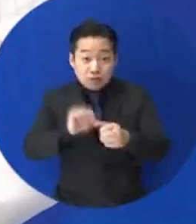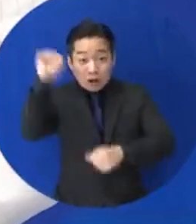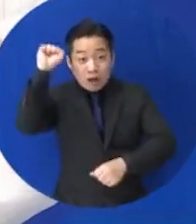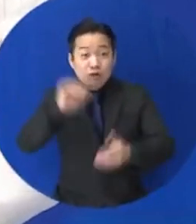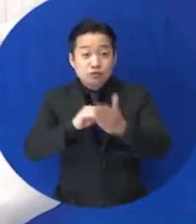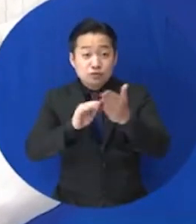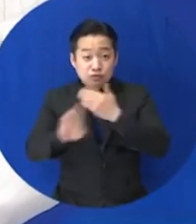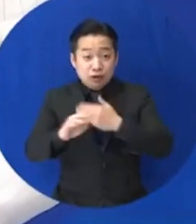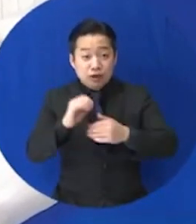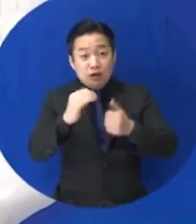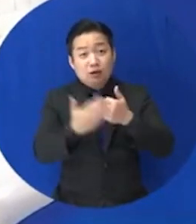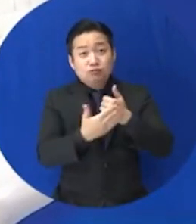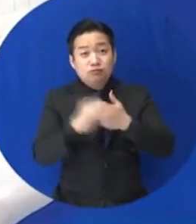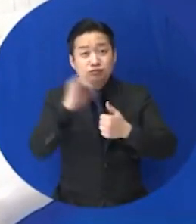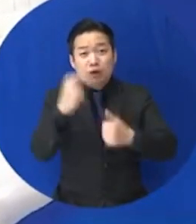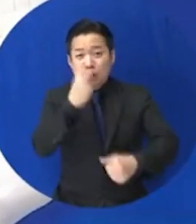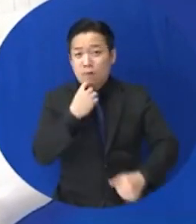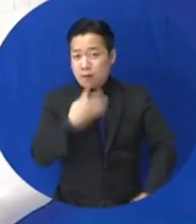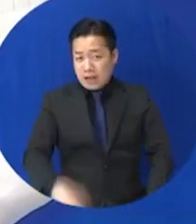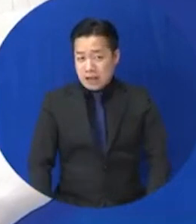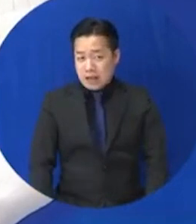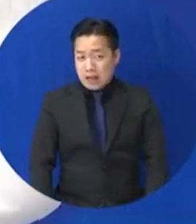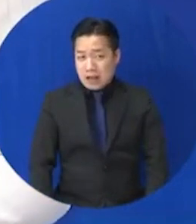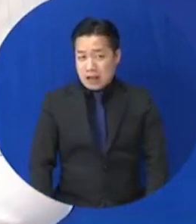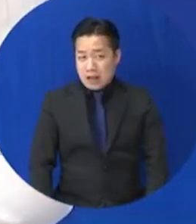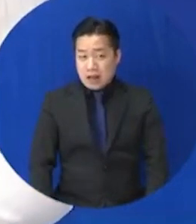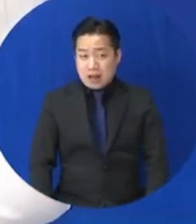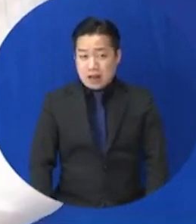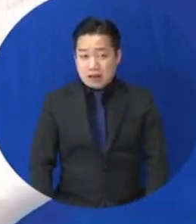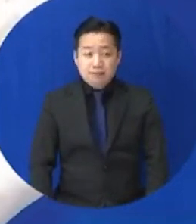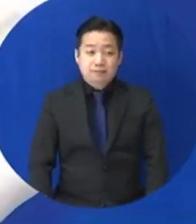못하고 지지율 관리만 하실 거 아닙니까?